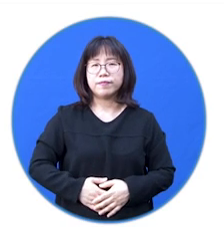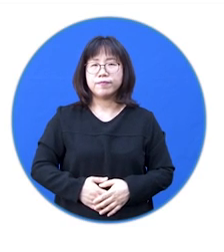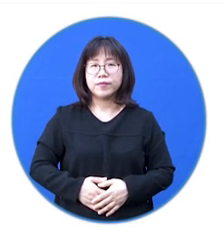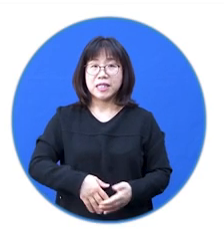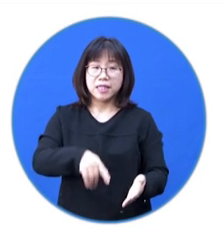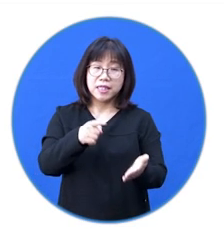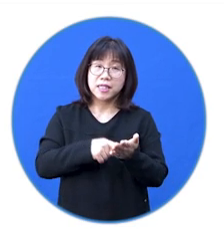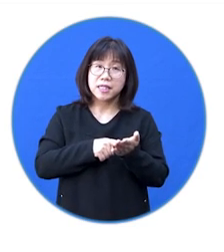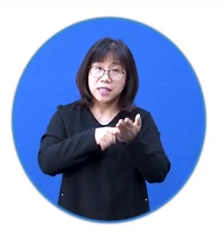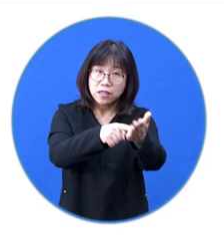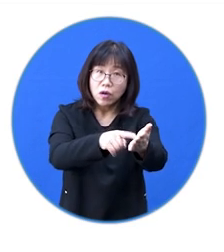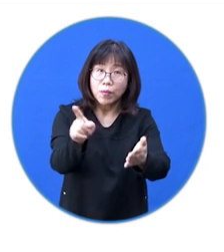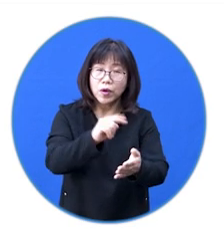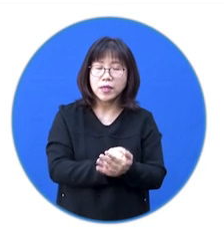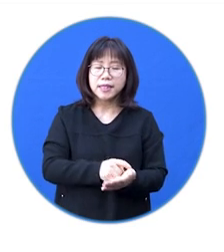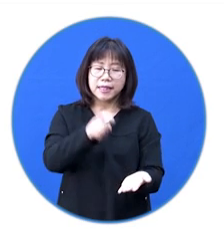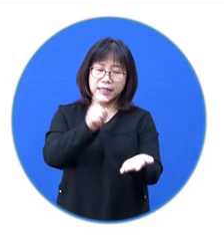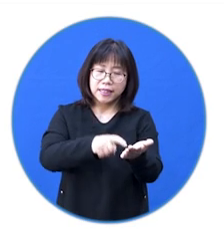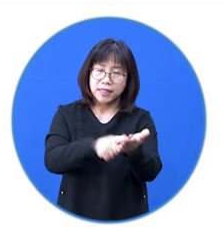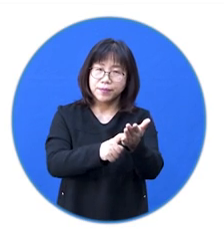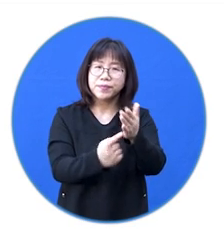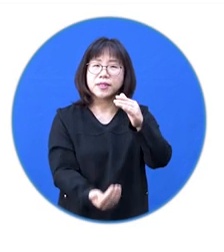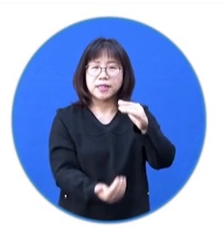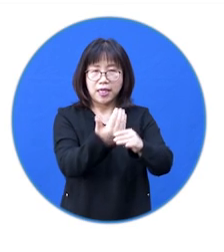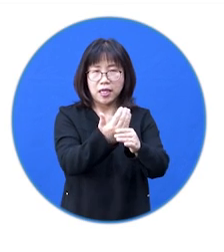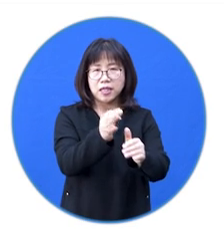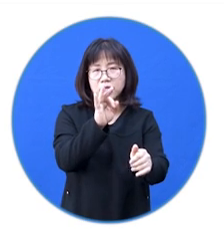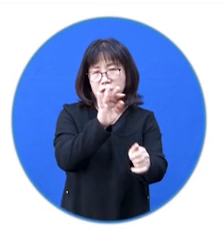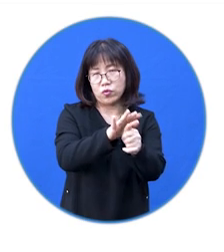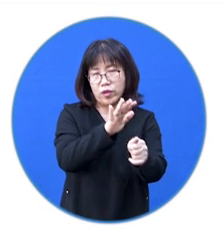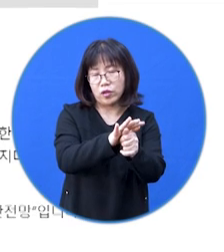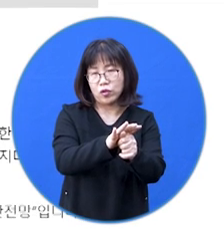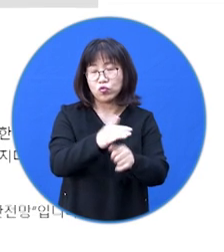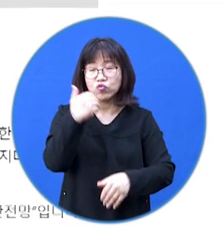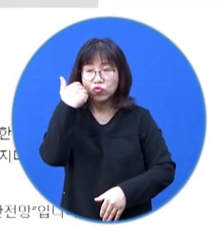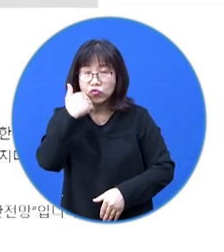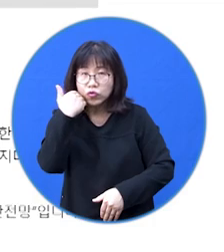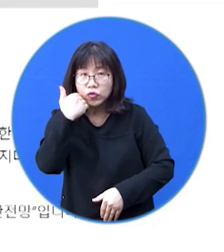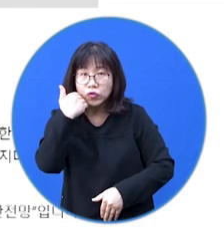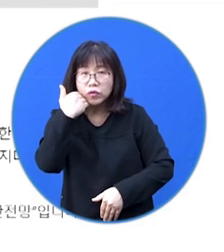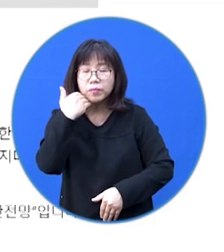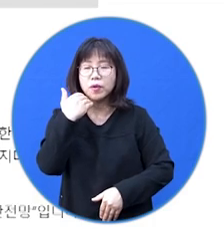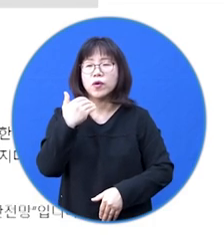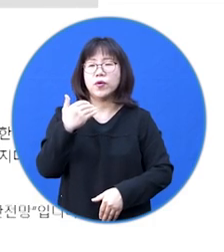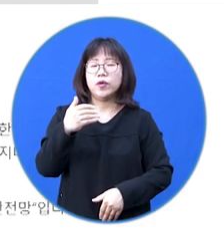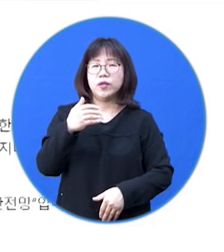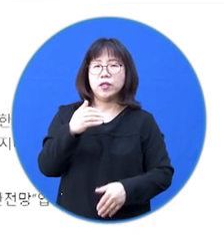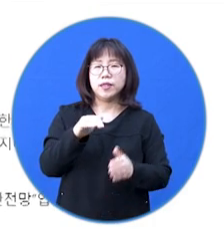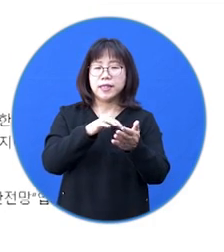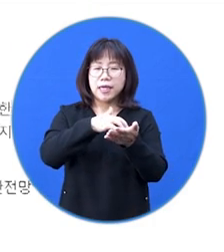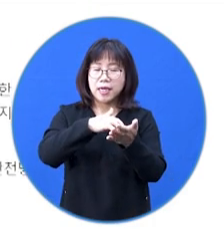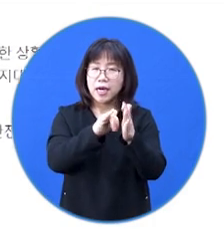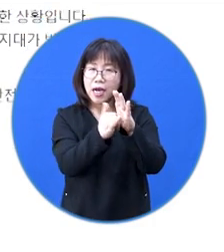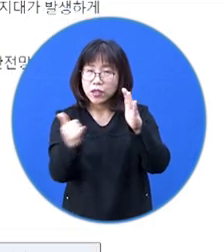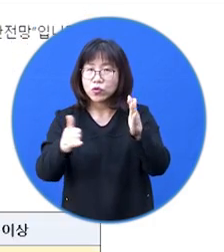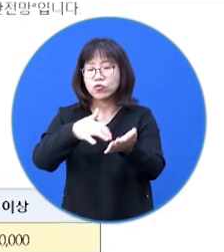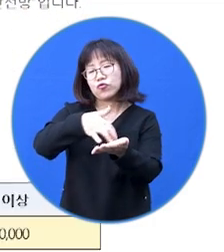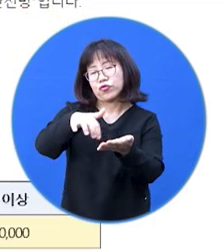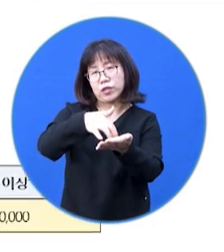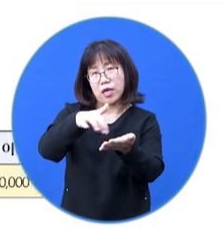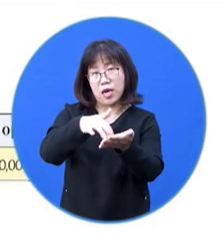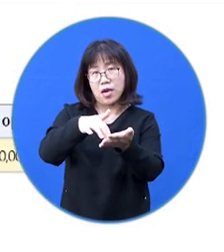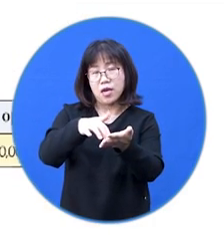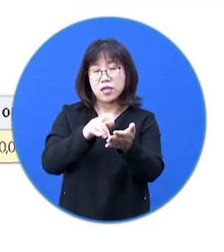신청은 긴급 재난 지원금 홈페이지에 접속해 대상자 여고 가구원 수 지급 금액과 접수 신청